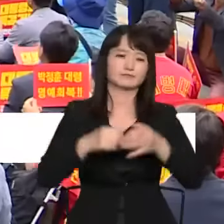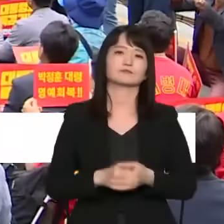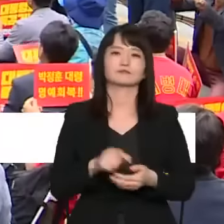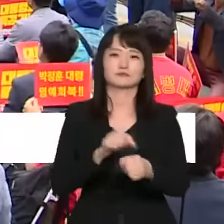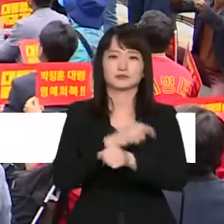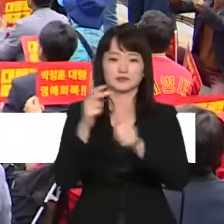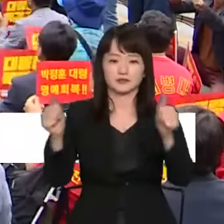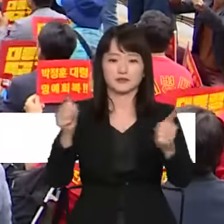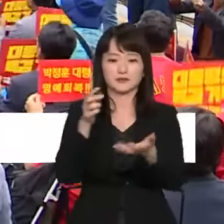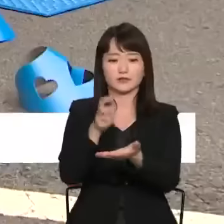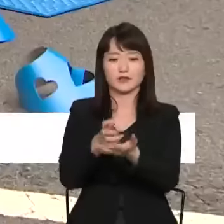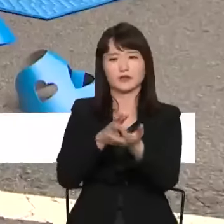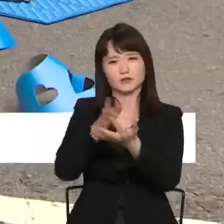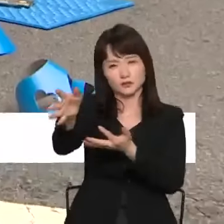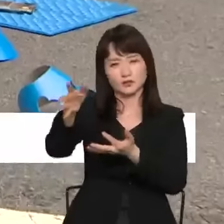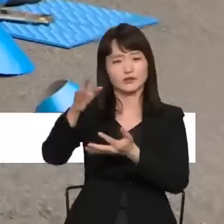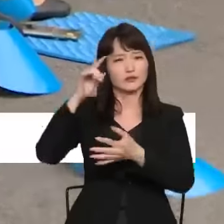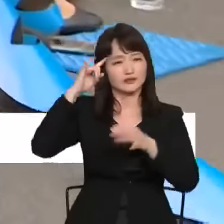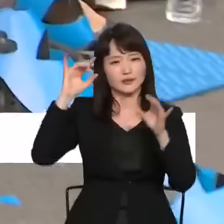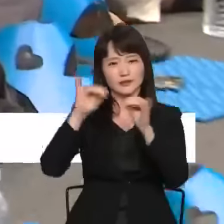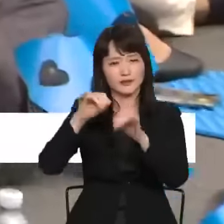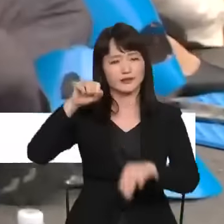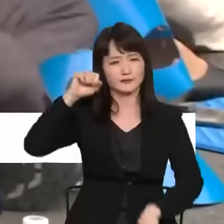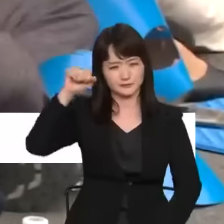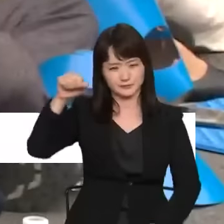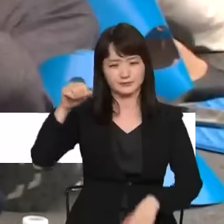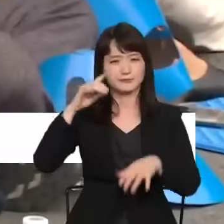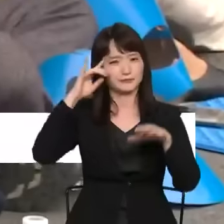통과! 찬성하라!